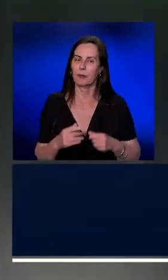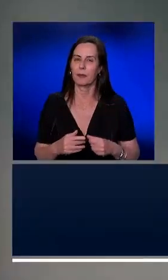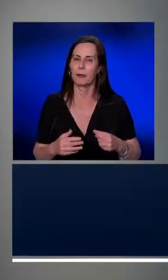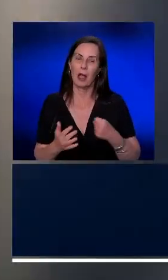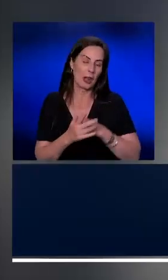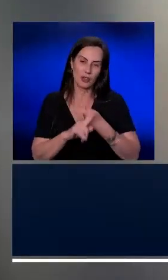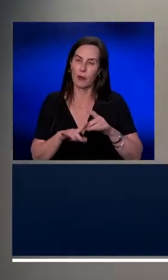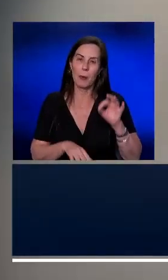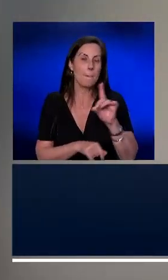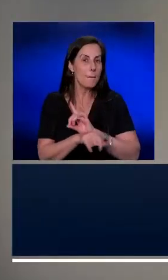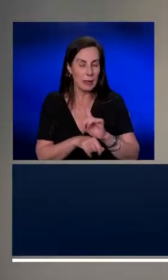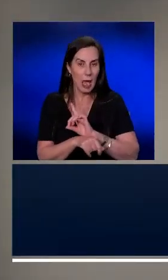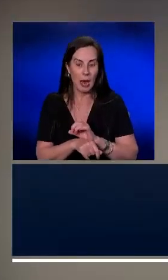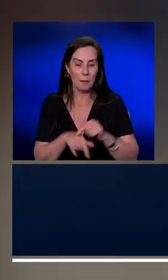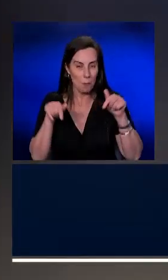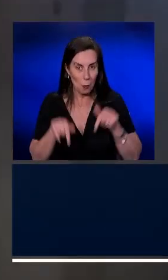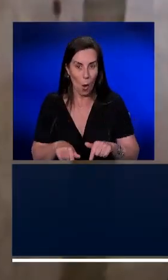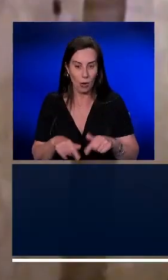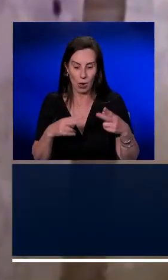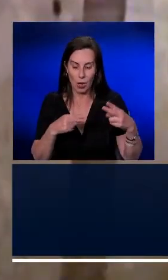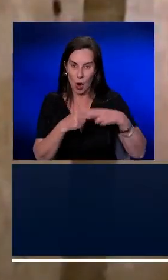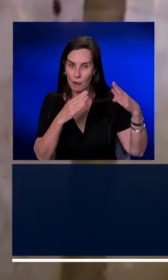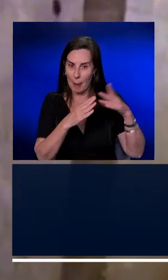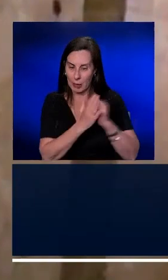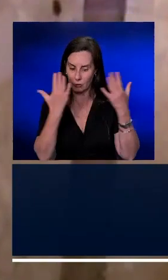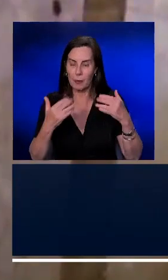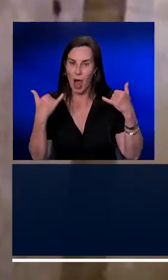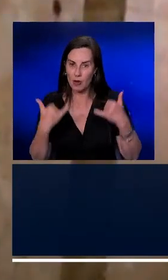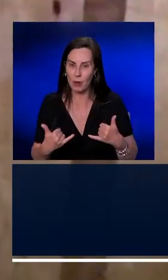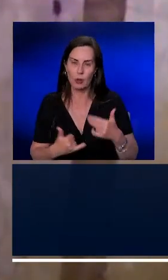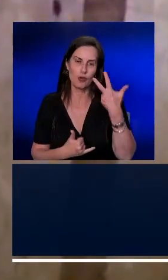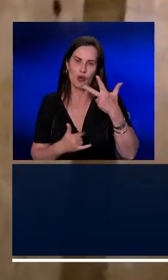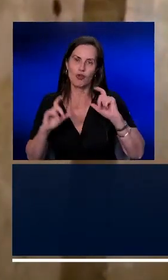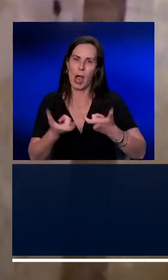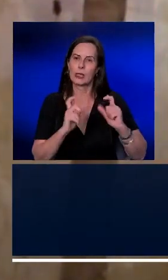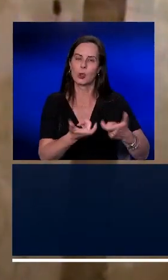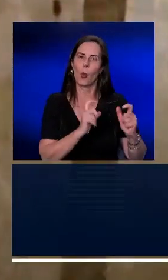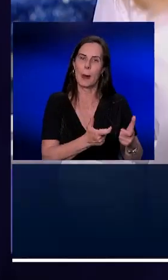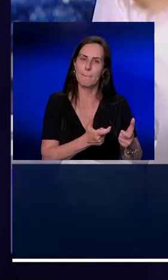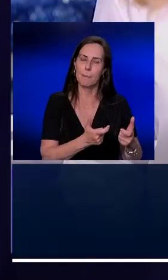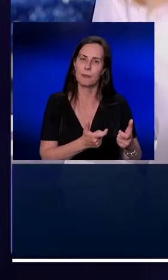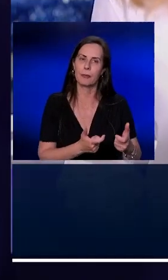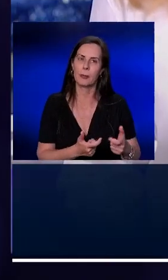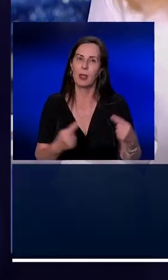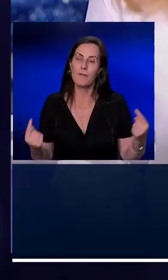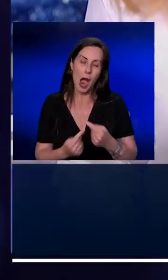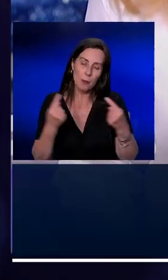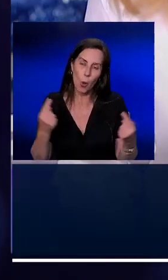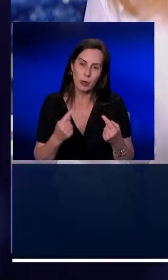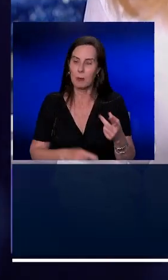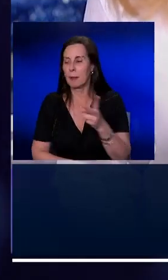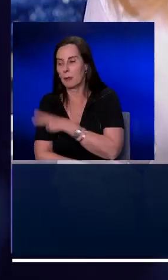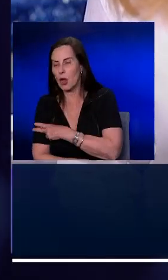עכשיו. בינתיים כאן, מיכל, באירוע הזה לפחות שלושה עצורים, והעימותים